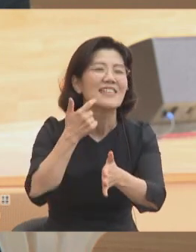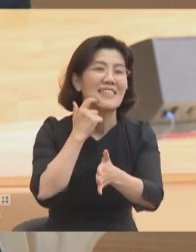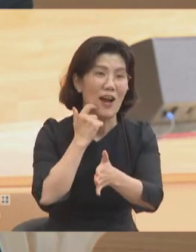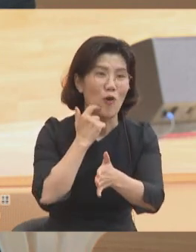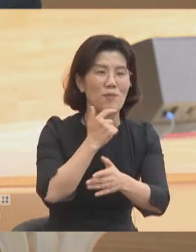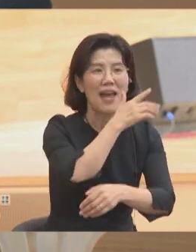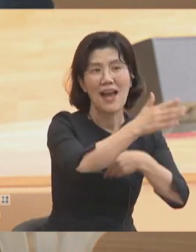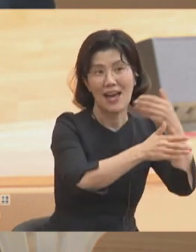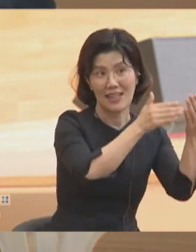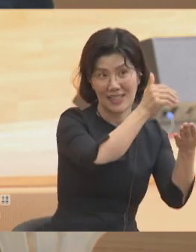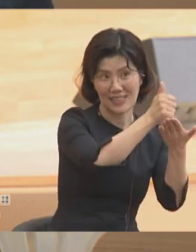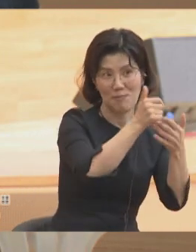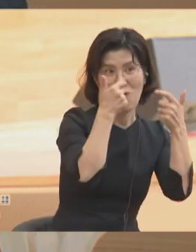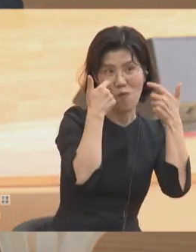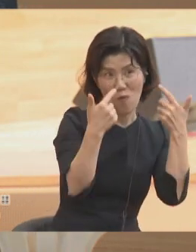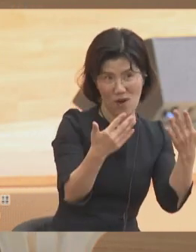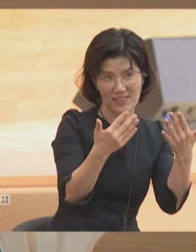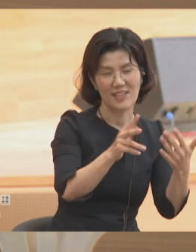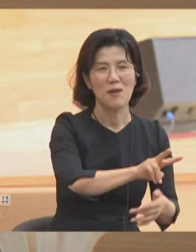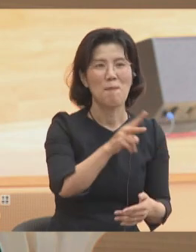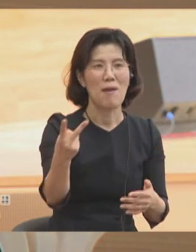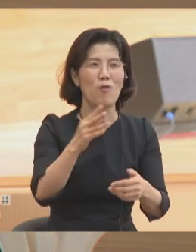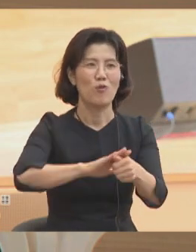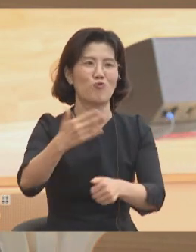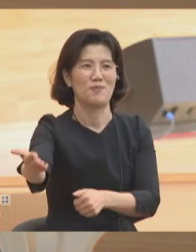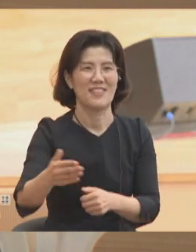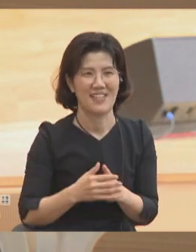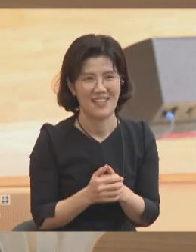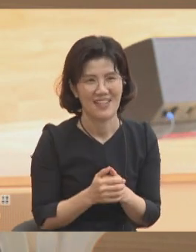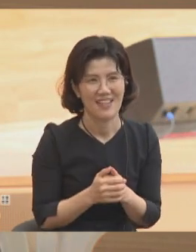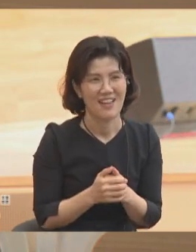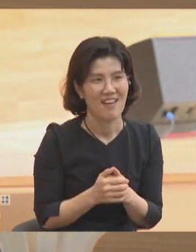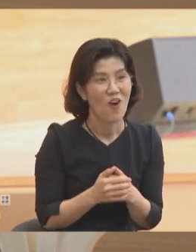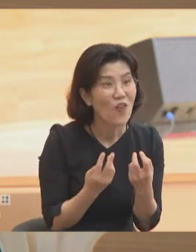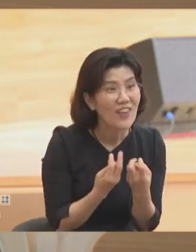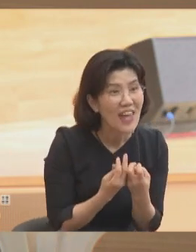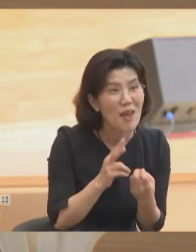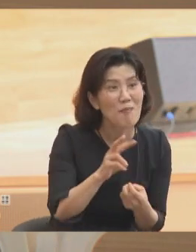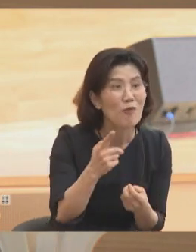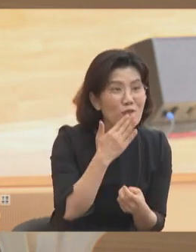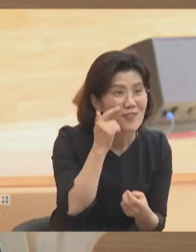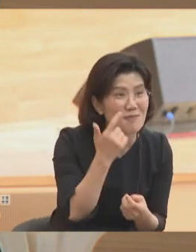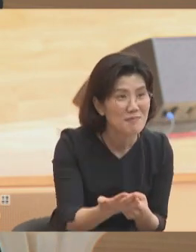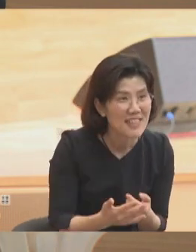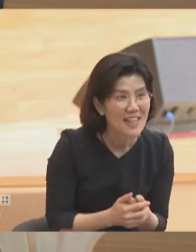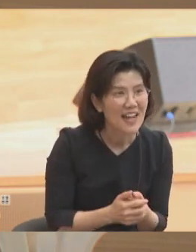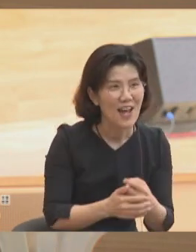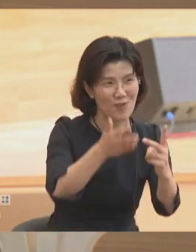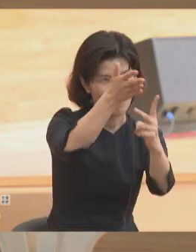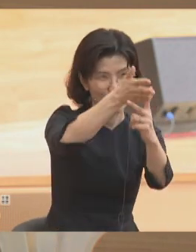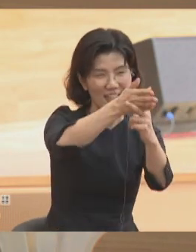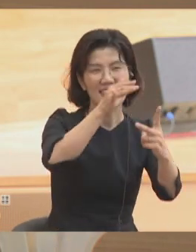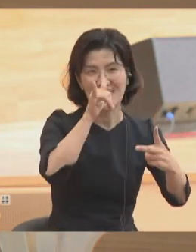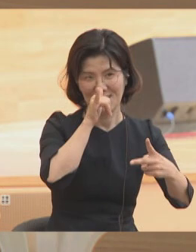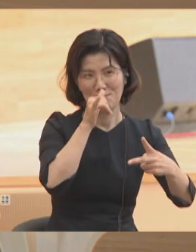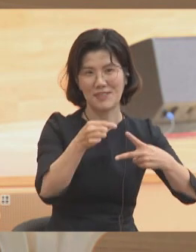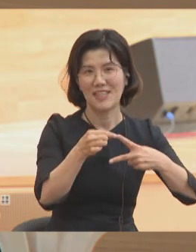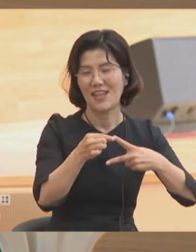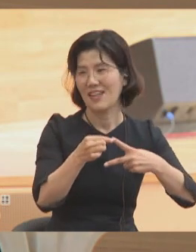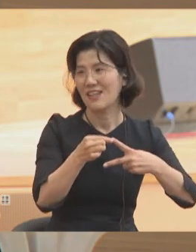하나님께서 확실함으로 바꿔 가십니다 어떻게 바꾸실 우리 두 가지 방법으로 바꾸시는 저를 먼저